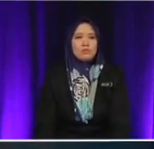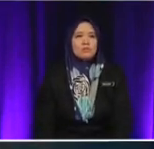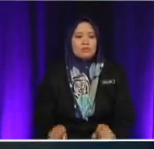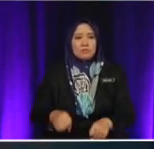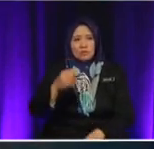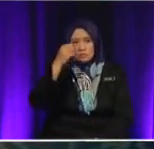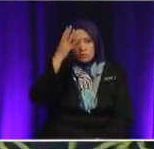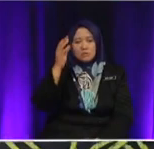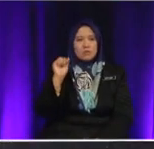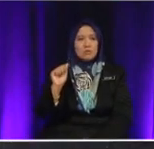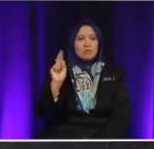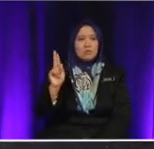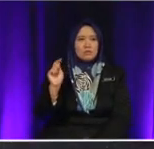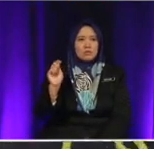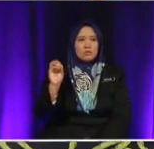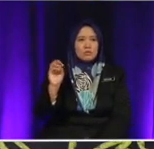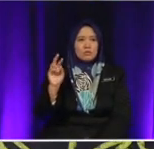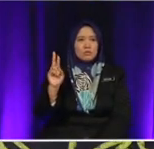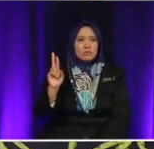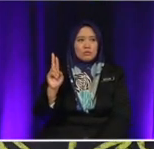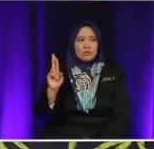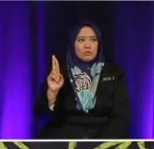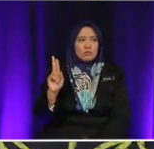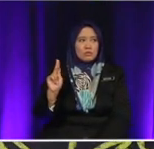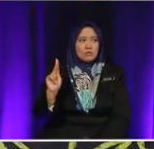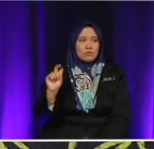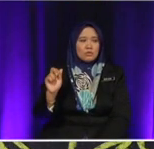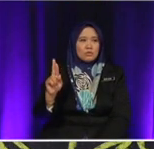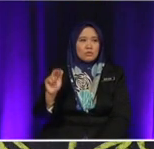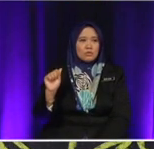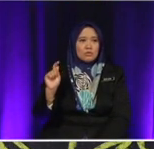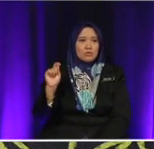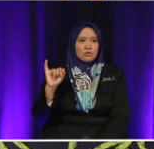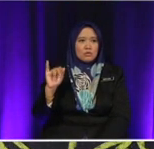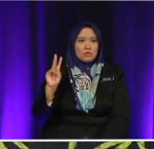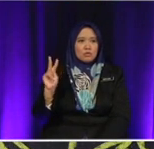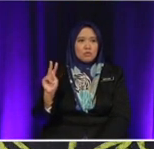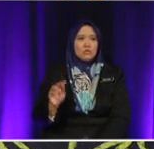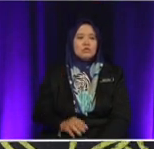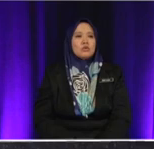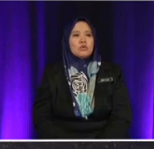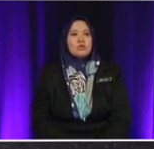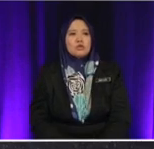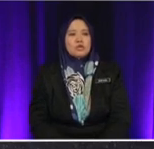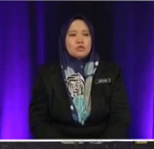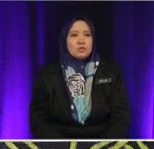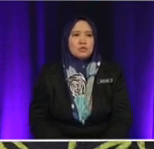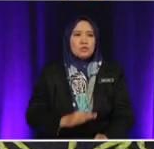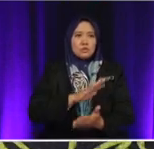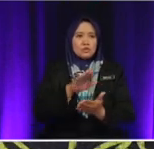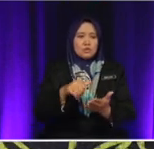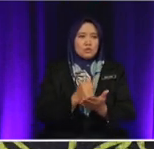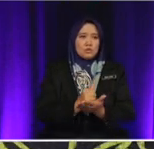Autokratik ni, semua autoriti hanya berpusat pada pengurus yang berkuasa mutlak. Jadi, semua